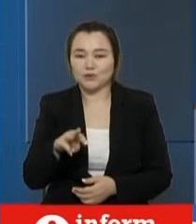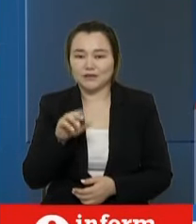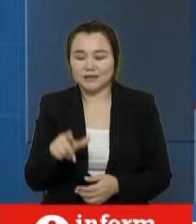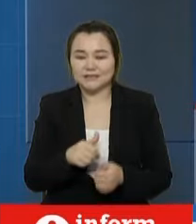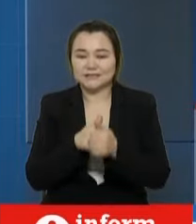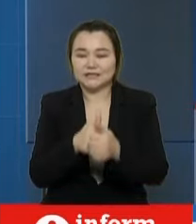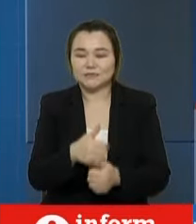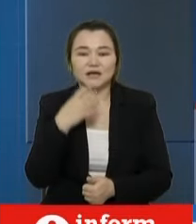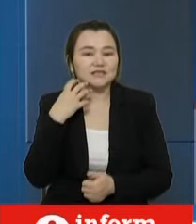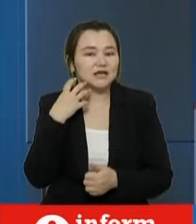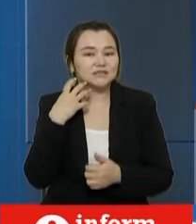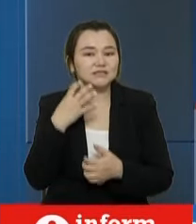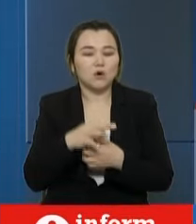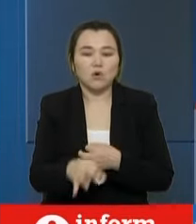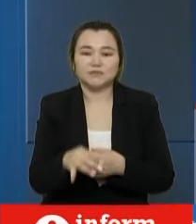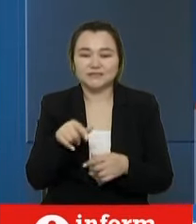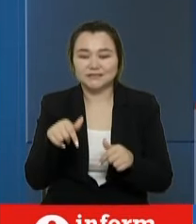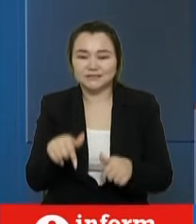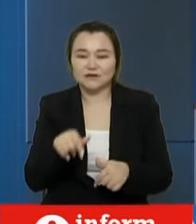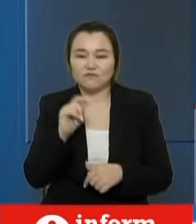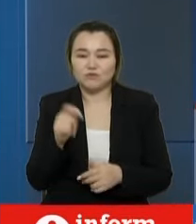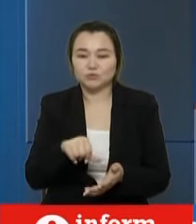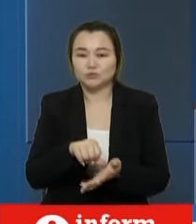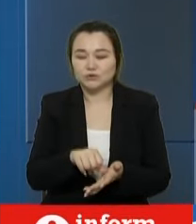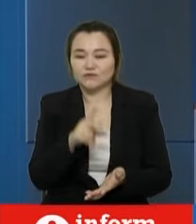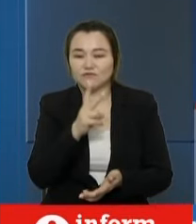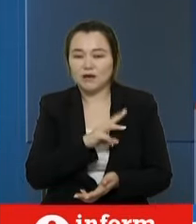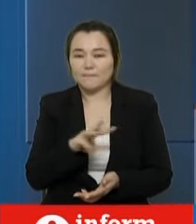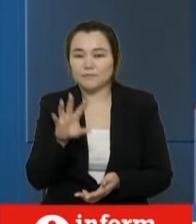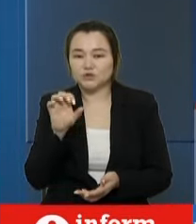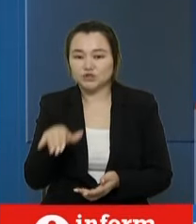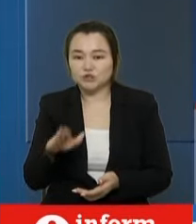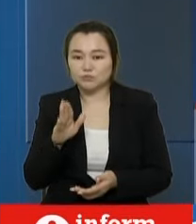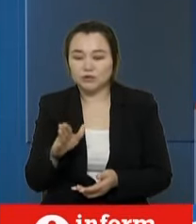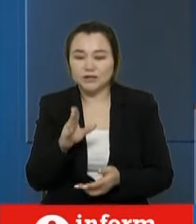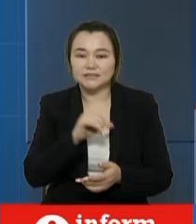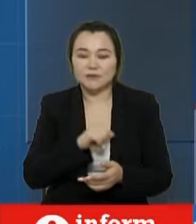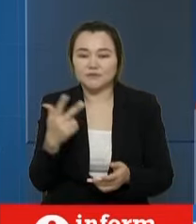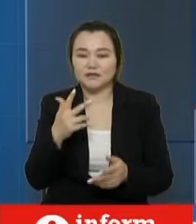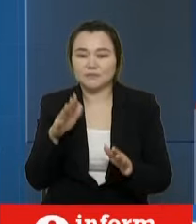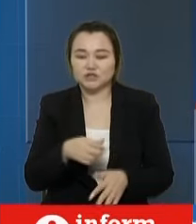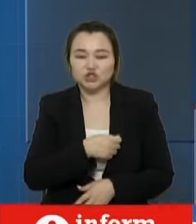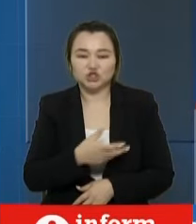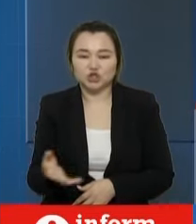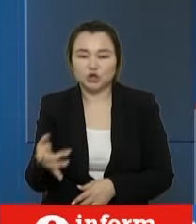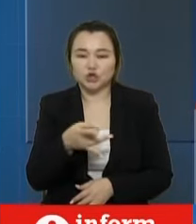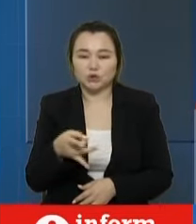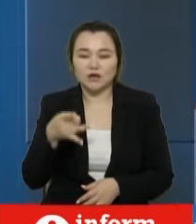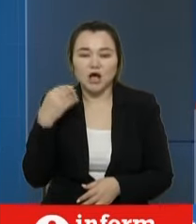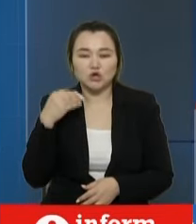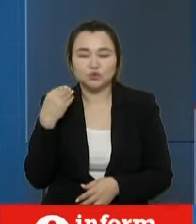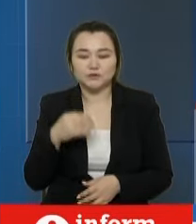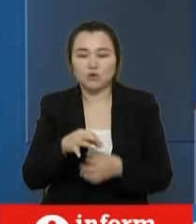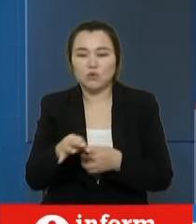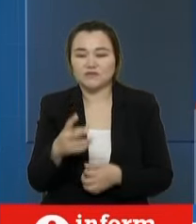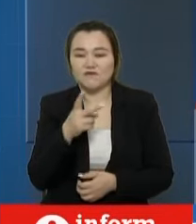за ними идет Кызылординская область. Здесь фронтовики получат по 2,5 миллиона. А замыкает тройку самых щедрых регионов Актюбинская область